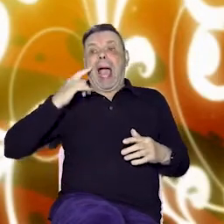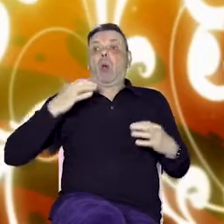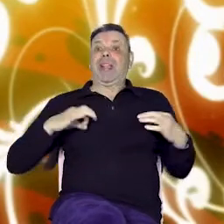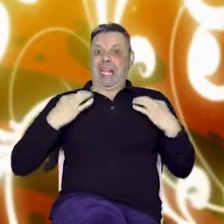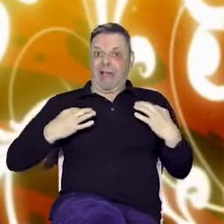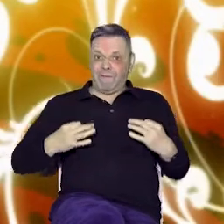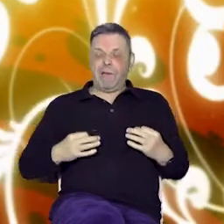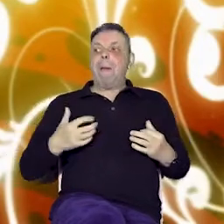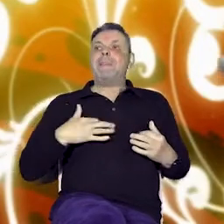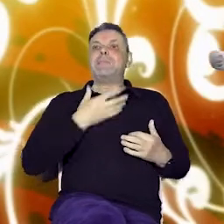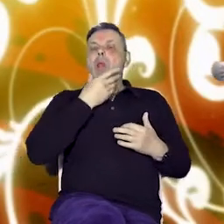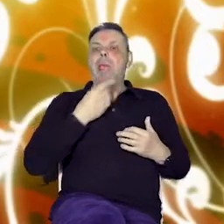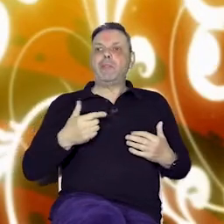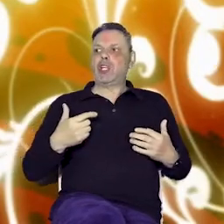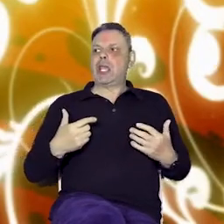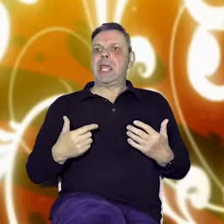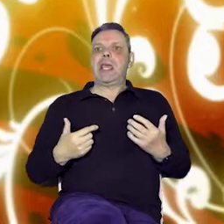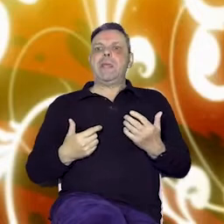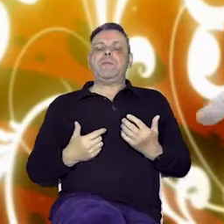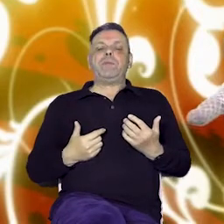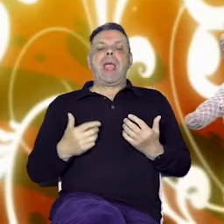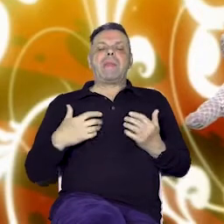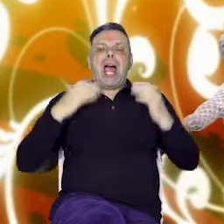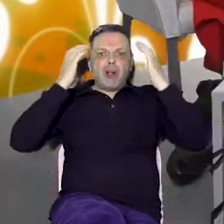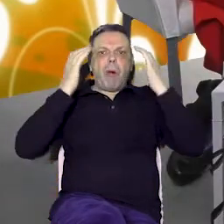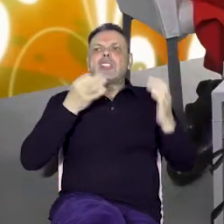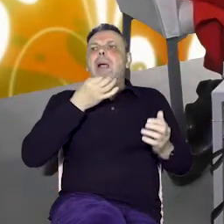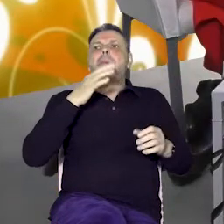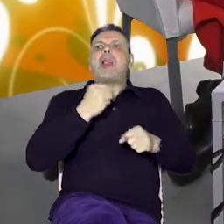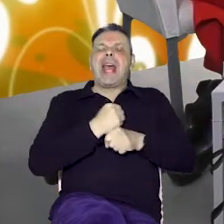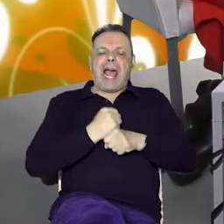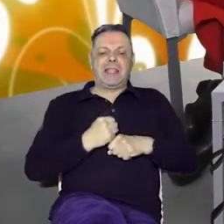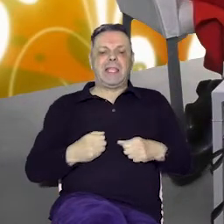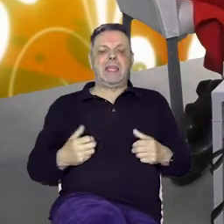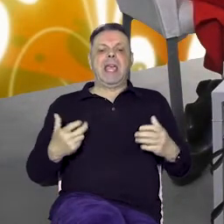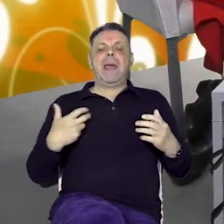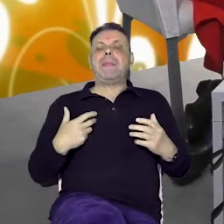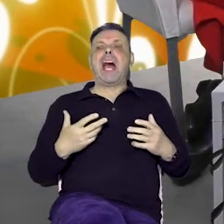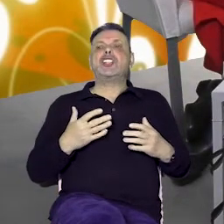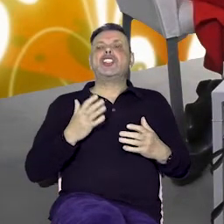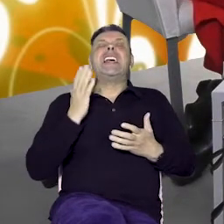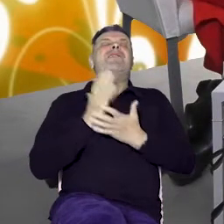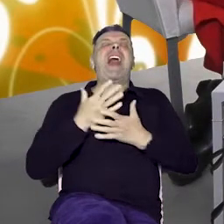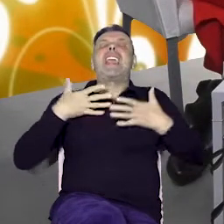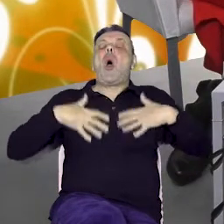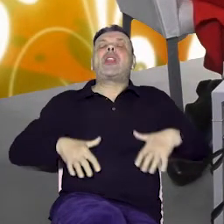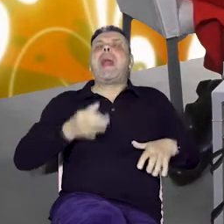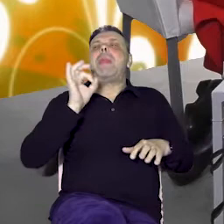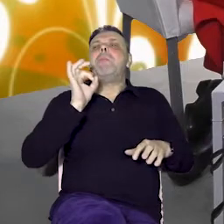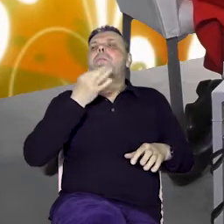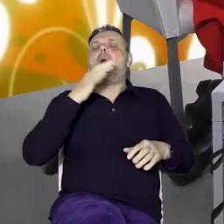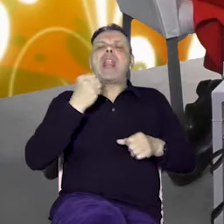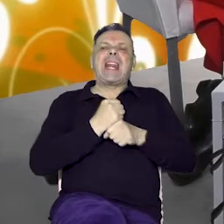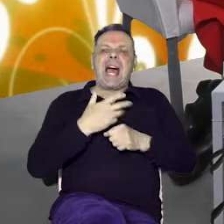smo ljepši, mi smo potentniji, naš mozak bolje funkcionira, naš svaki organ bolje funkcionira jer se oslobađa